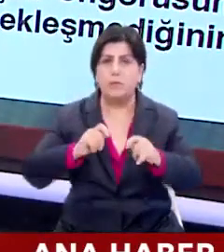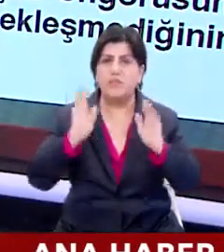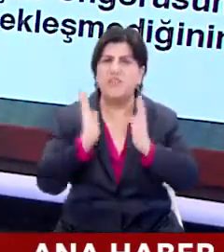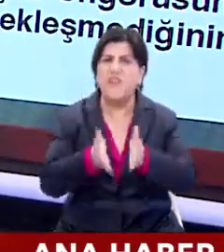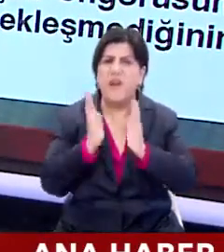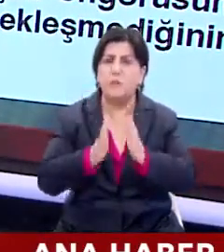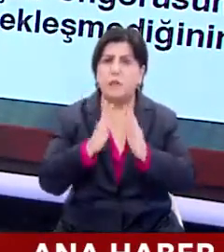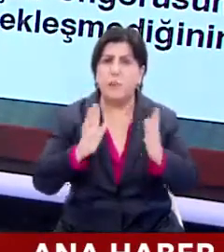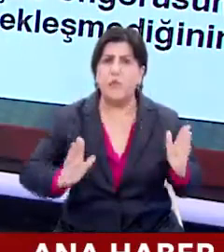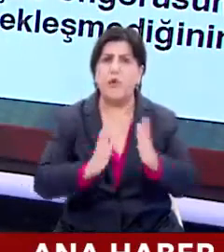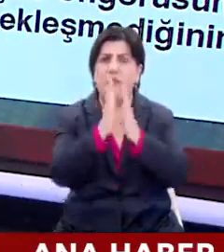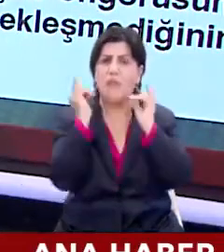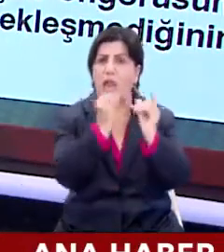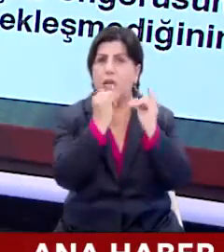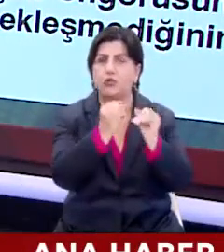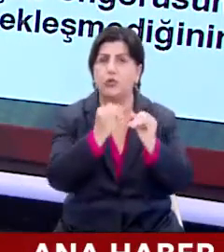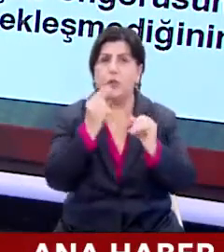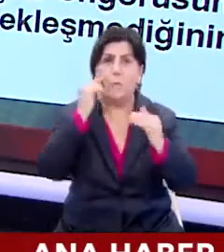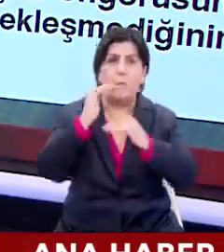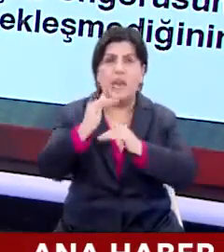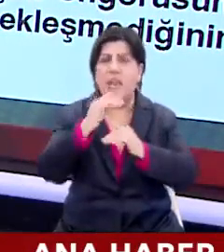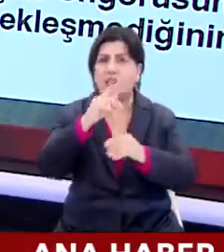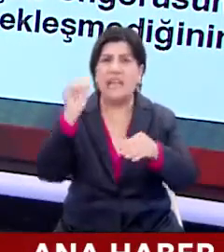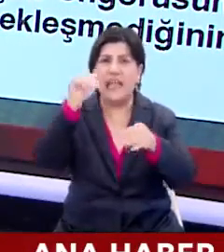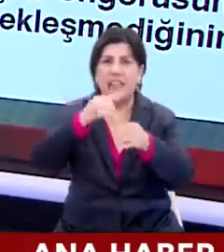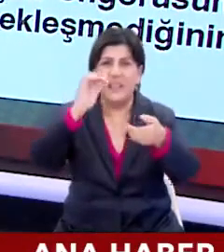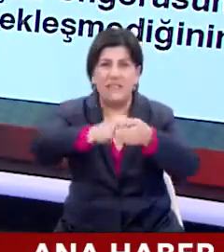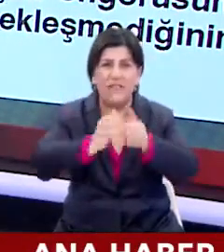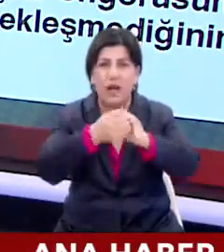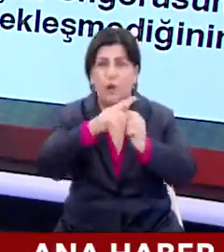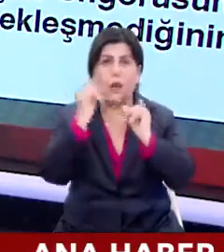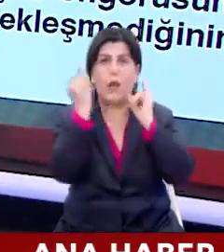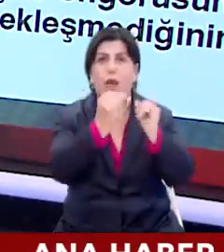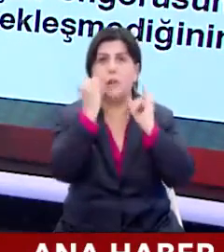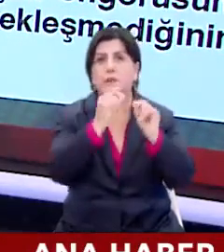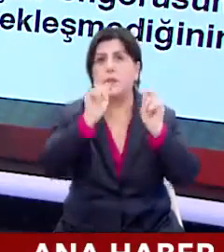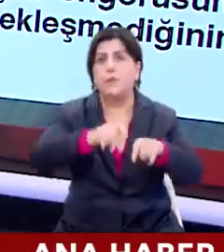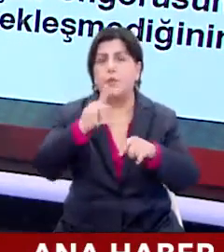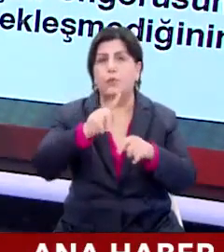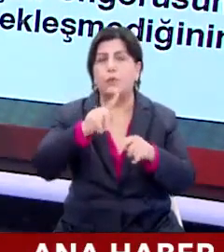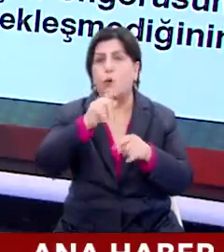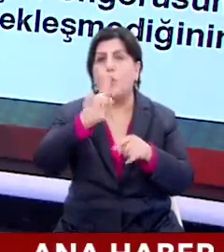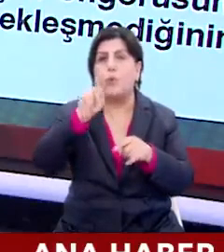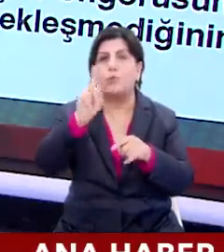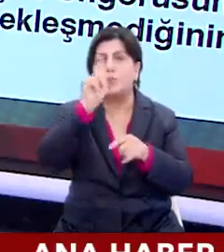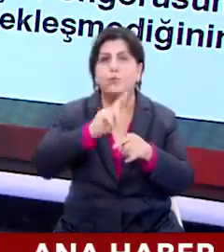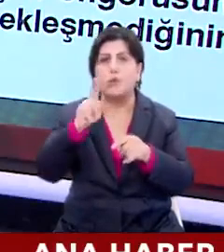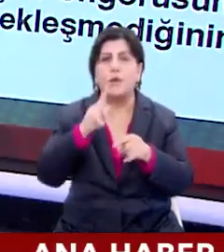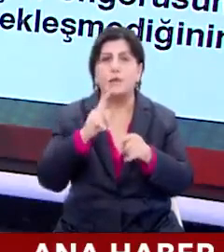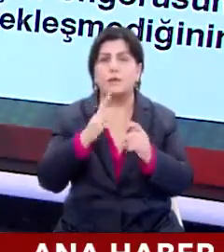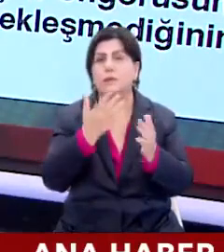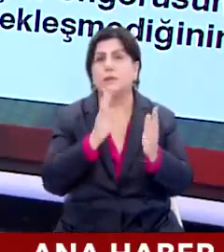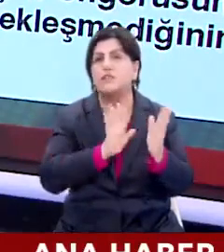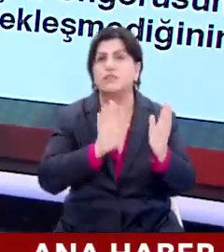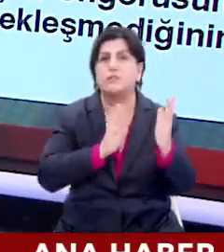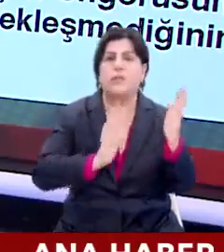muhalefeti eleştiriyor millet ittifakını eleştiriyor Bu da eleştirilere neden oluyor kendisine yönelik yani Çok az iktidardan